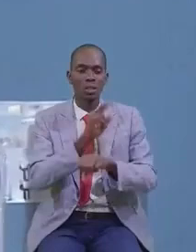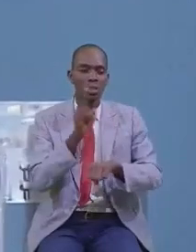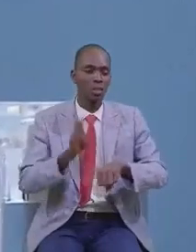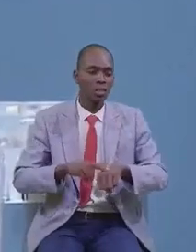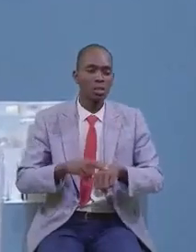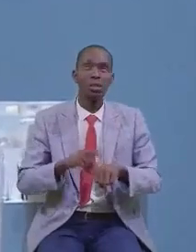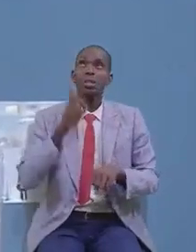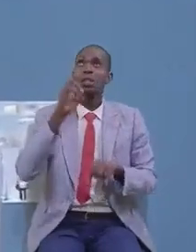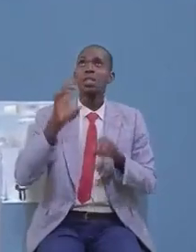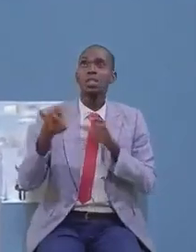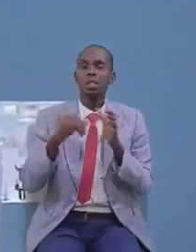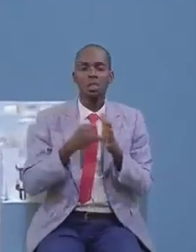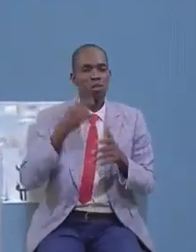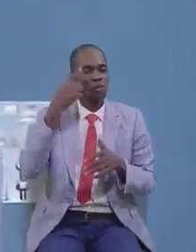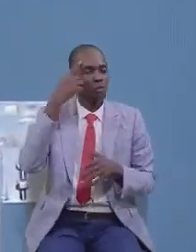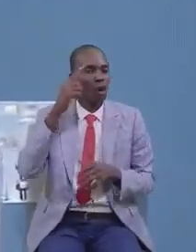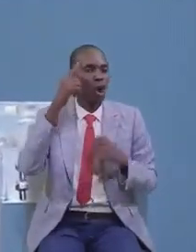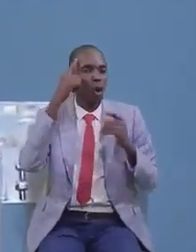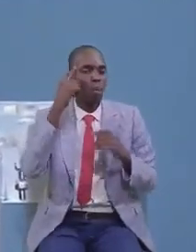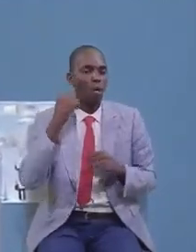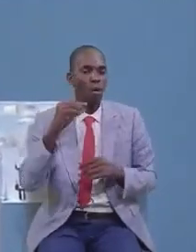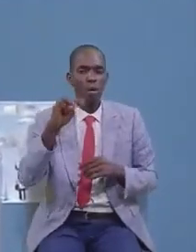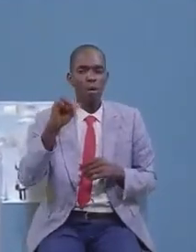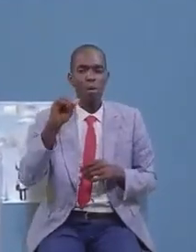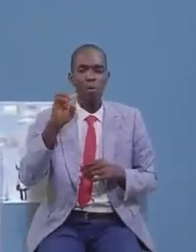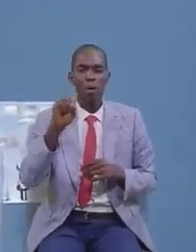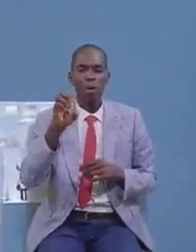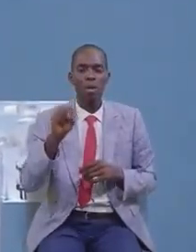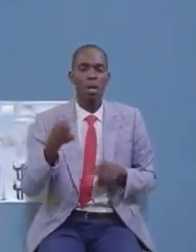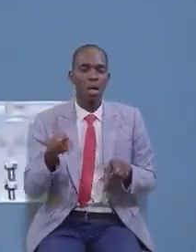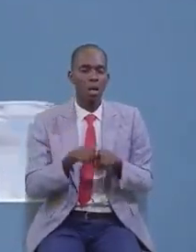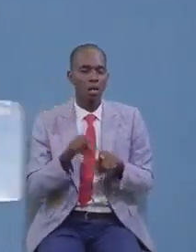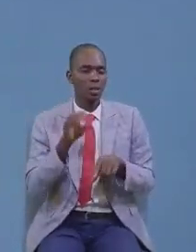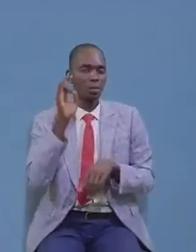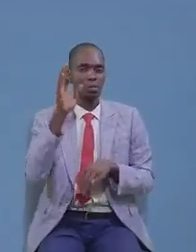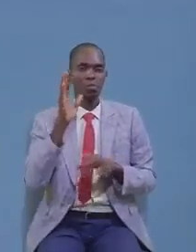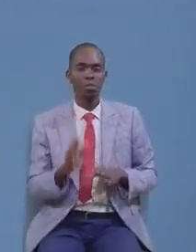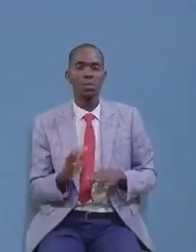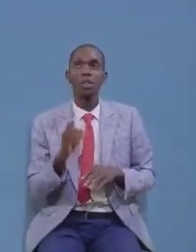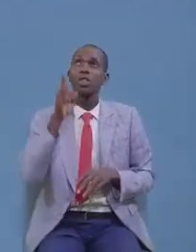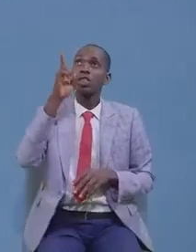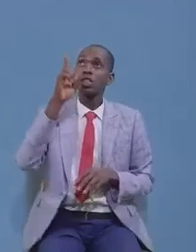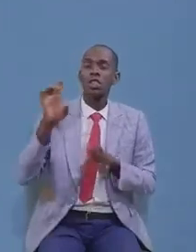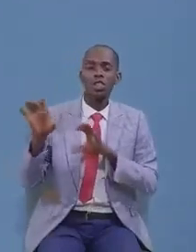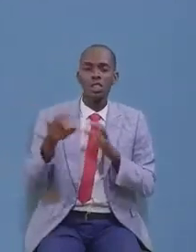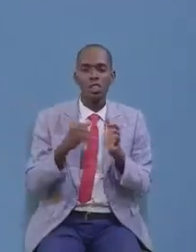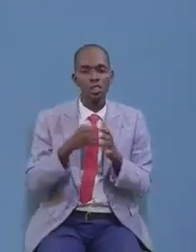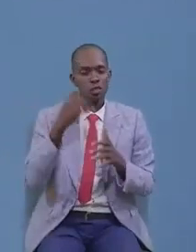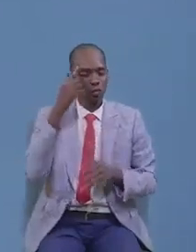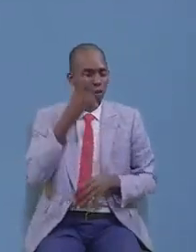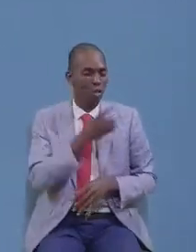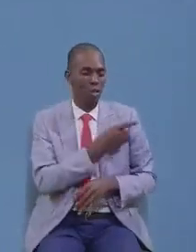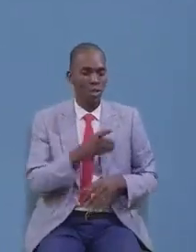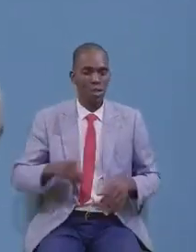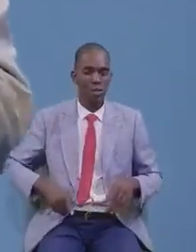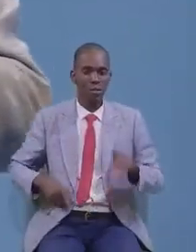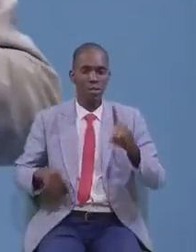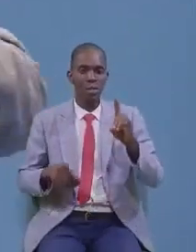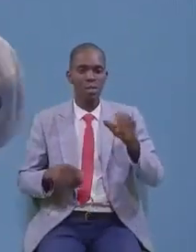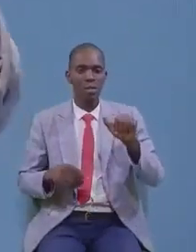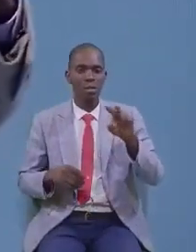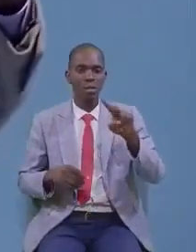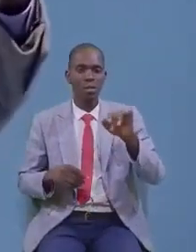did for Moses as a minister. ఆయన సావుకునిగా మోషేకు జరిగించాడు. He did for David as a king. ఆయన రాజుగా